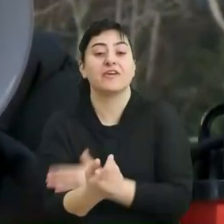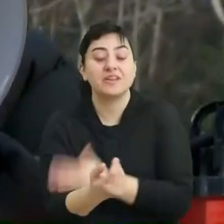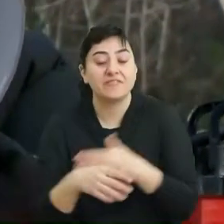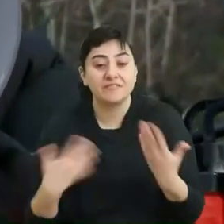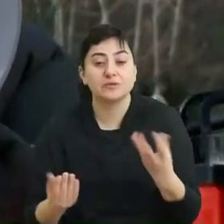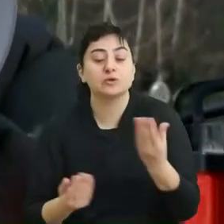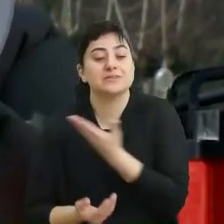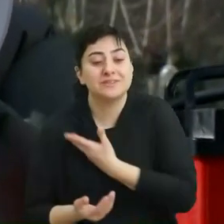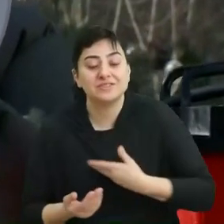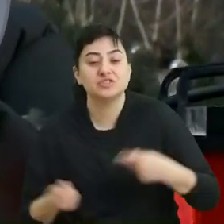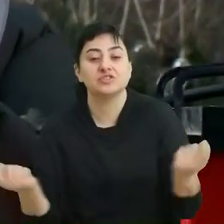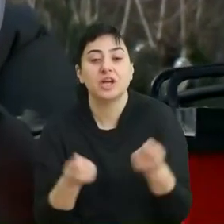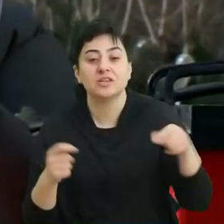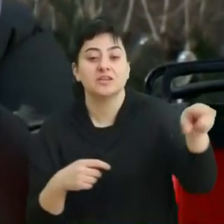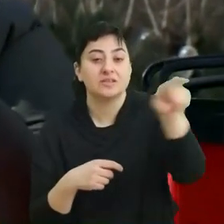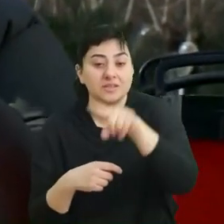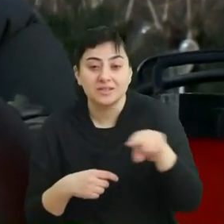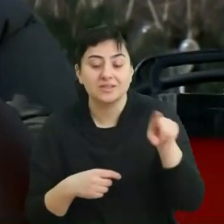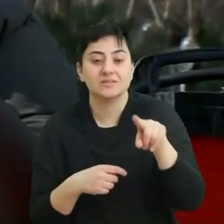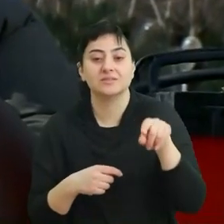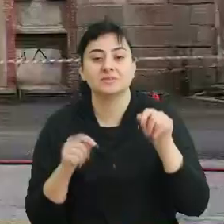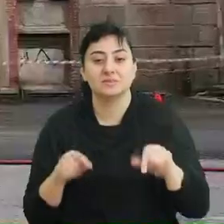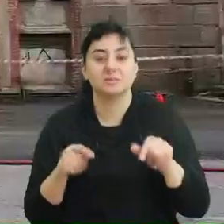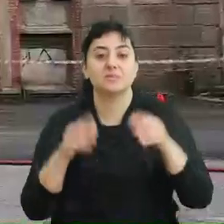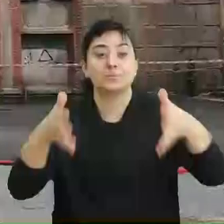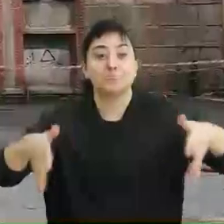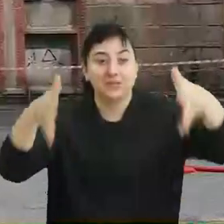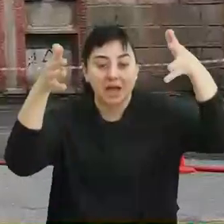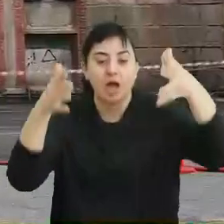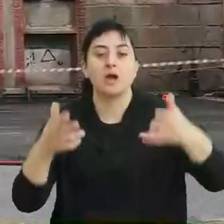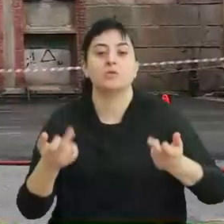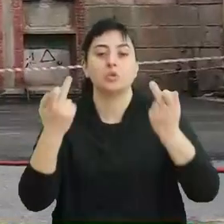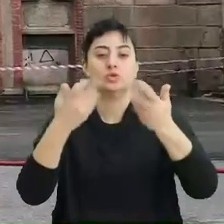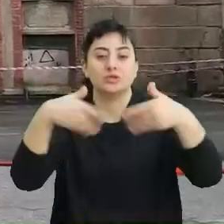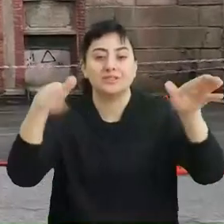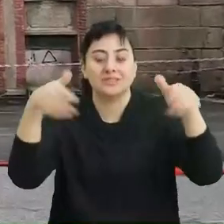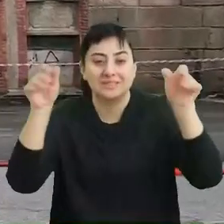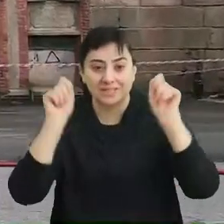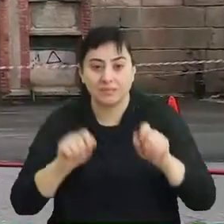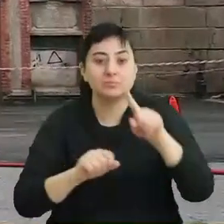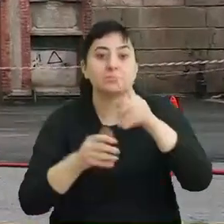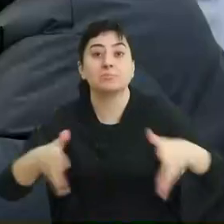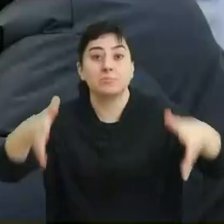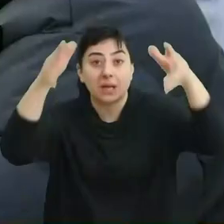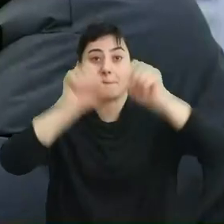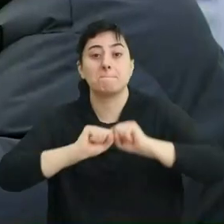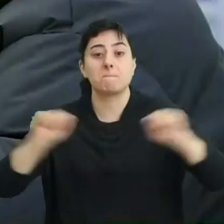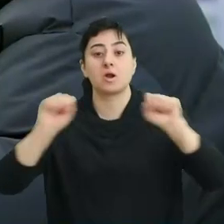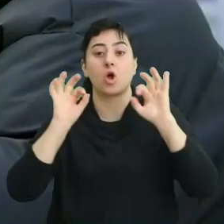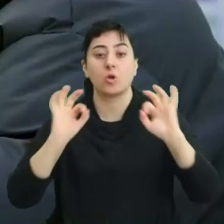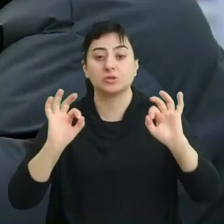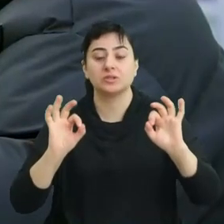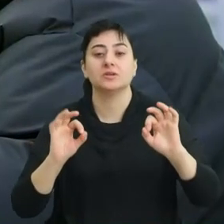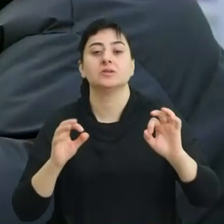sevgili çalışanlar! Lütfen binayı boşaltalım. Biraz sonra bina patlatılacaktır.